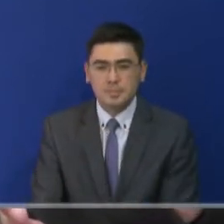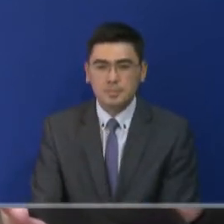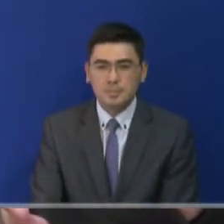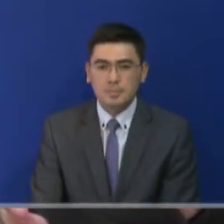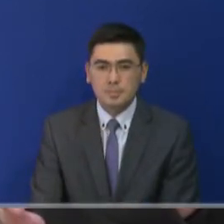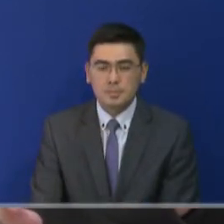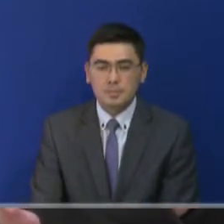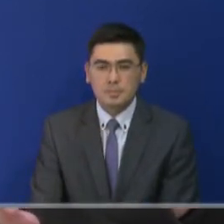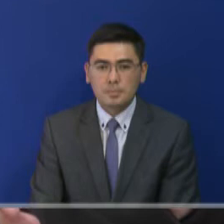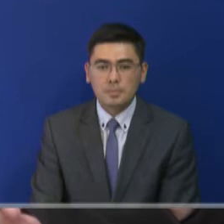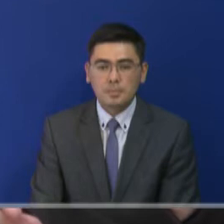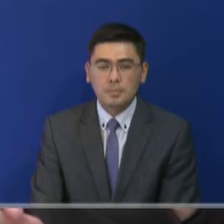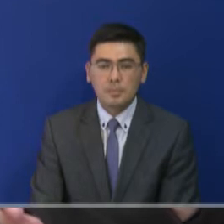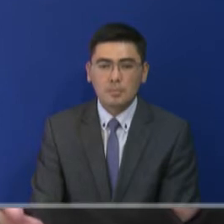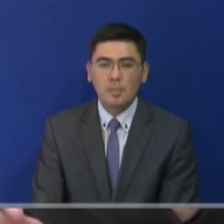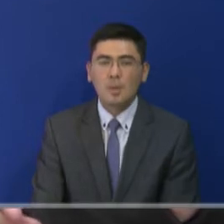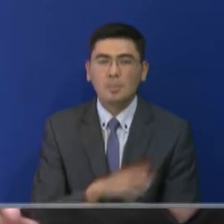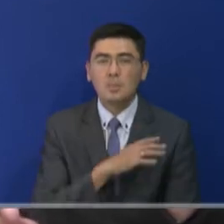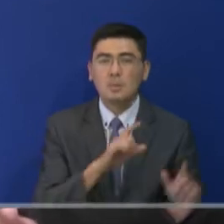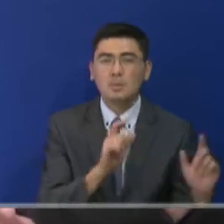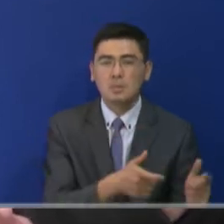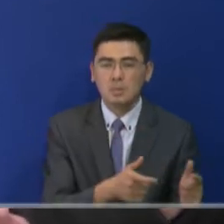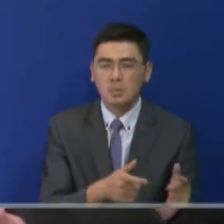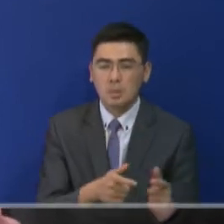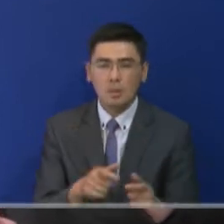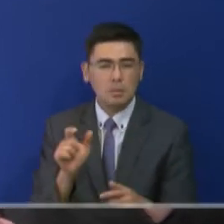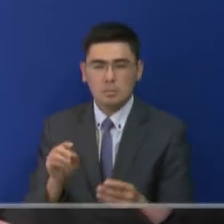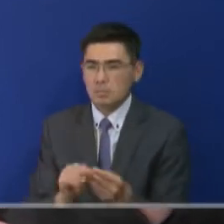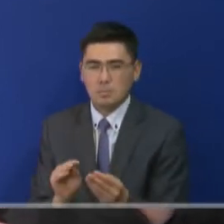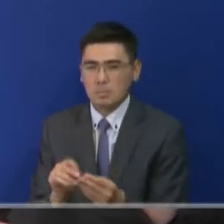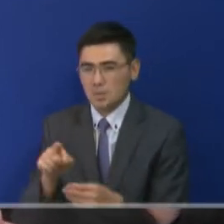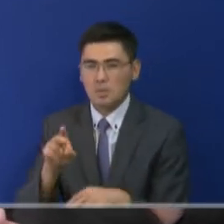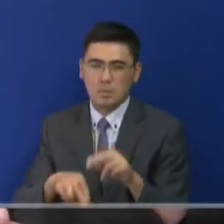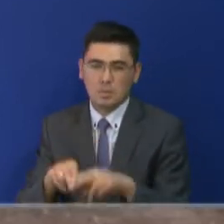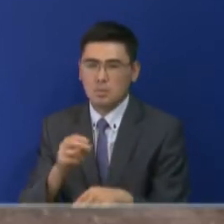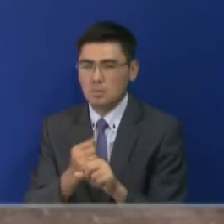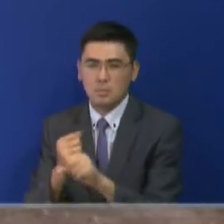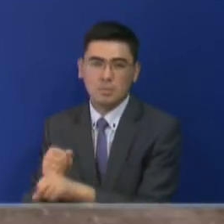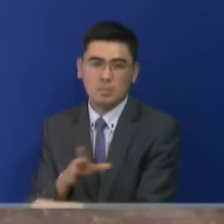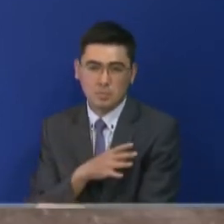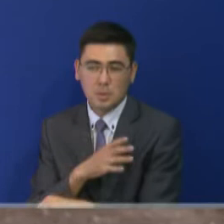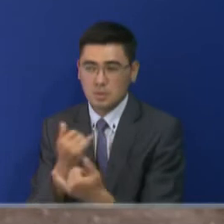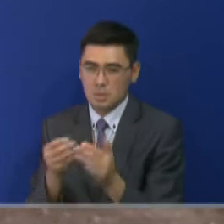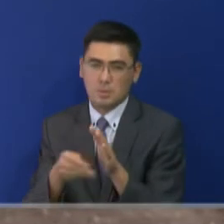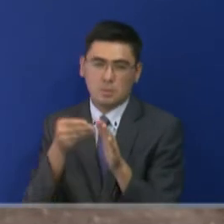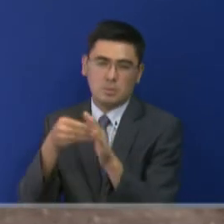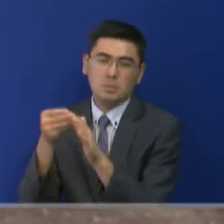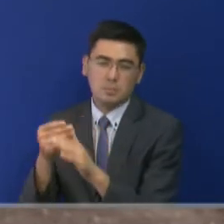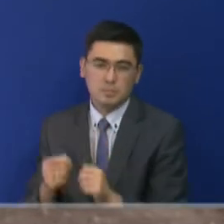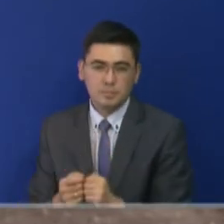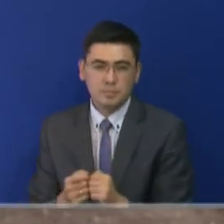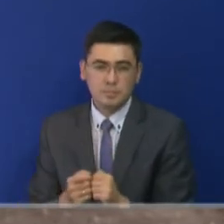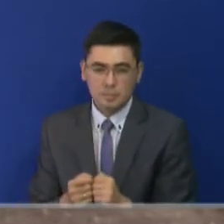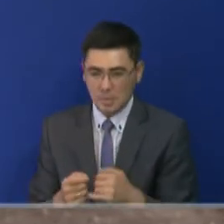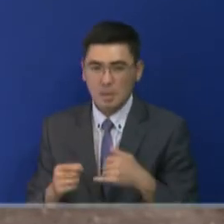жүрілді, салынып жатыр. Қазіргі моментте, қазіргі уақытта ішінде отдел үшін жұмыстар істелініп жатыр. Мешіттің астында 300